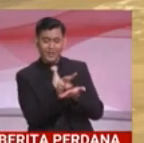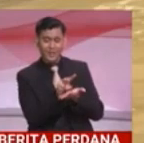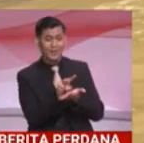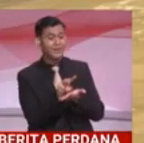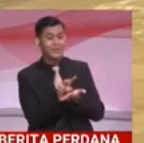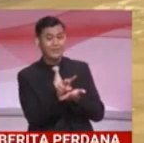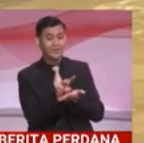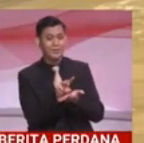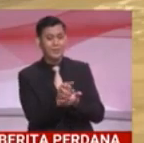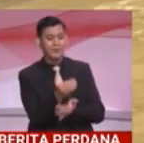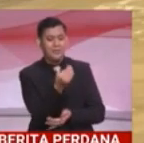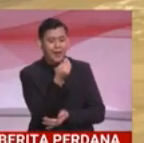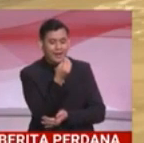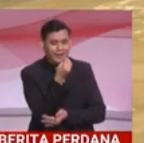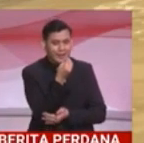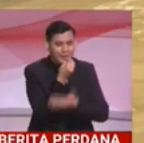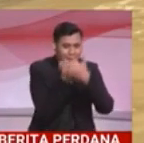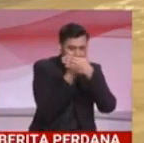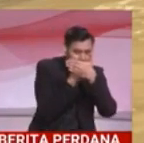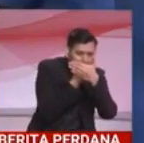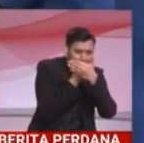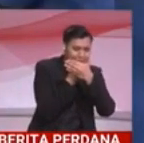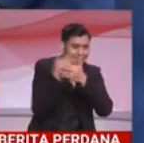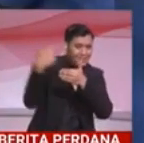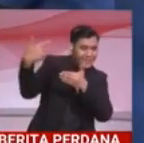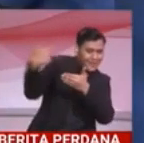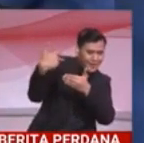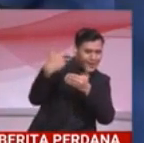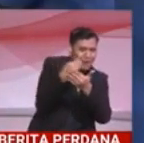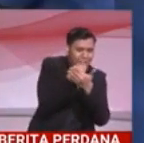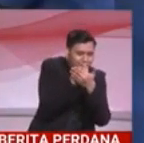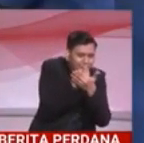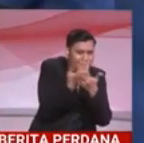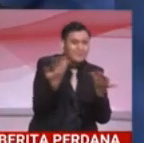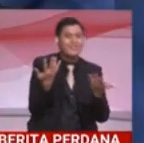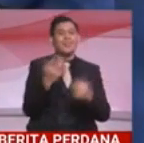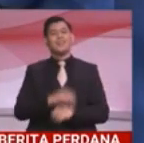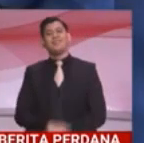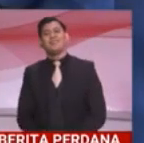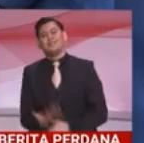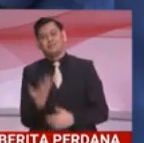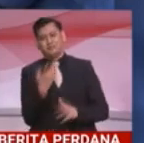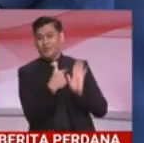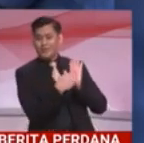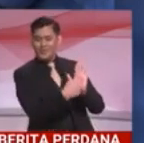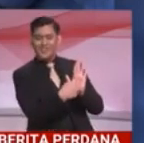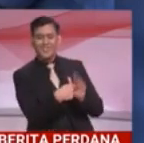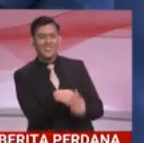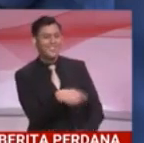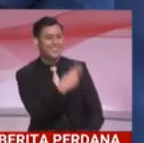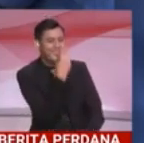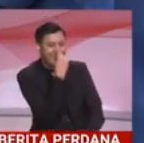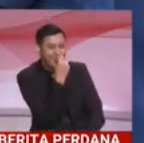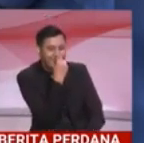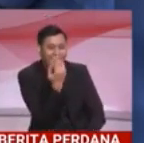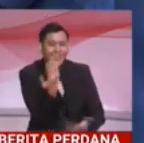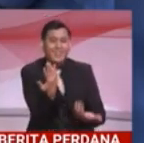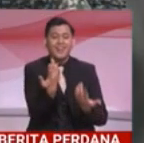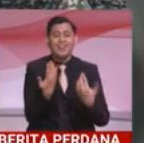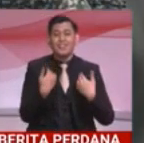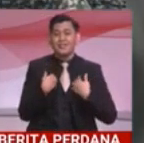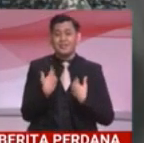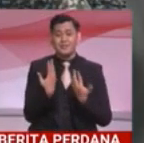selamba selepas dirakam kamera sedang curi-curi makan. Aksi yang disifatkan comel ini meskipun